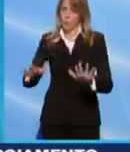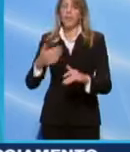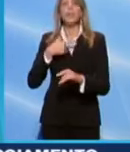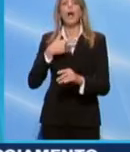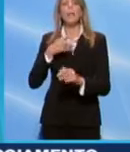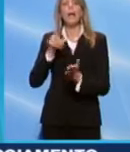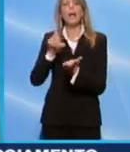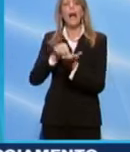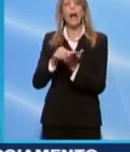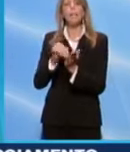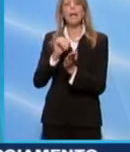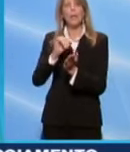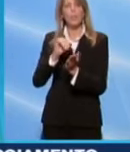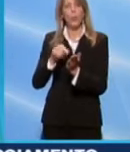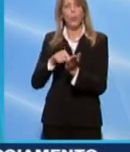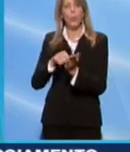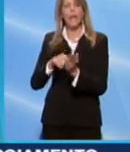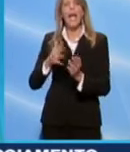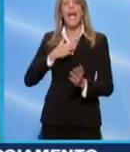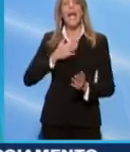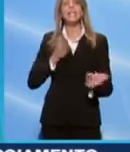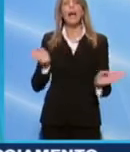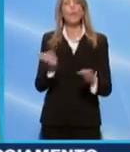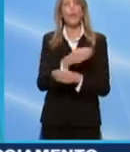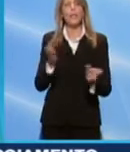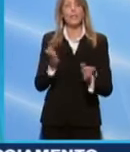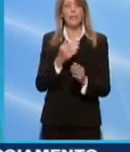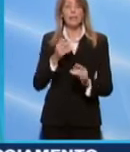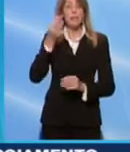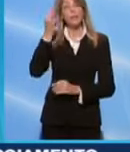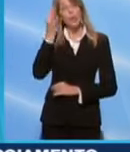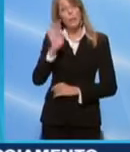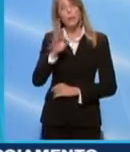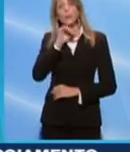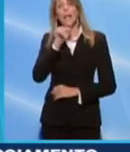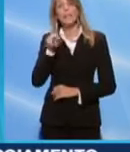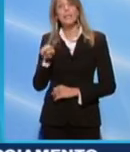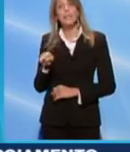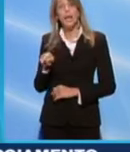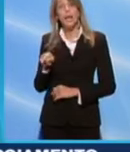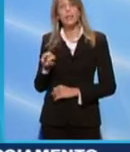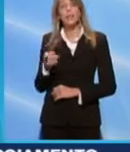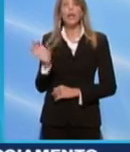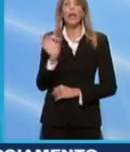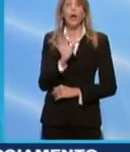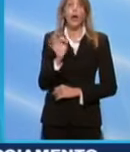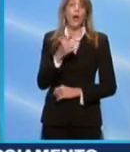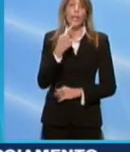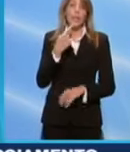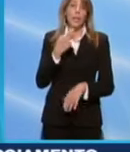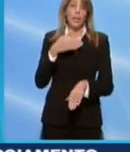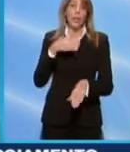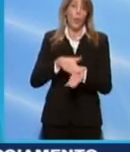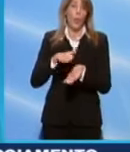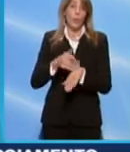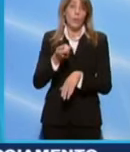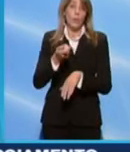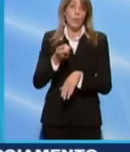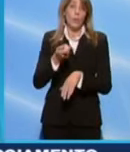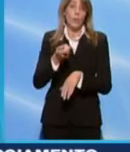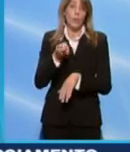dell'app Immuni in tutte le fasce di età, anche e soprattutto fra gli anziani e per chi è meno pratico